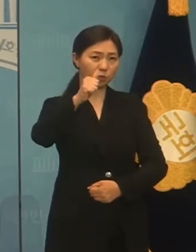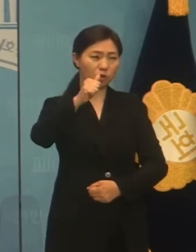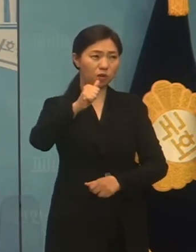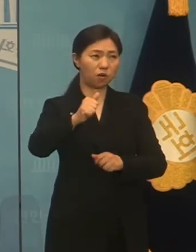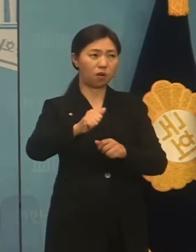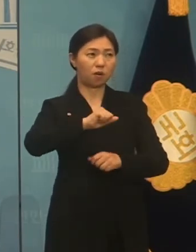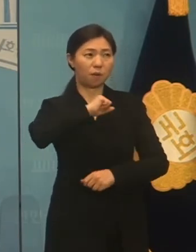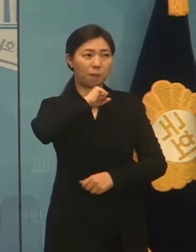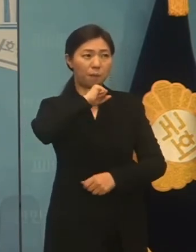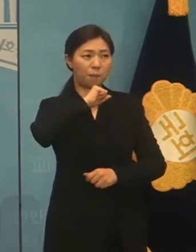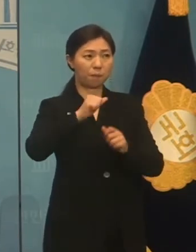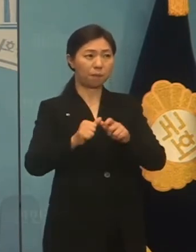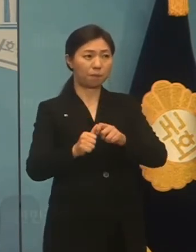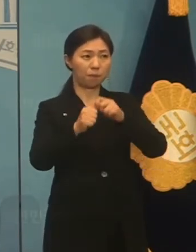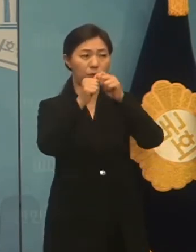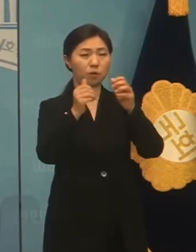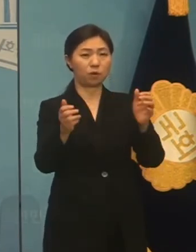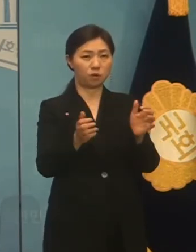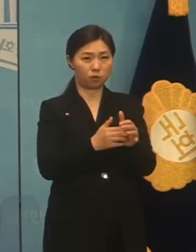교체와